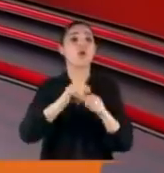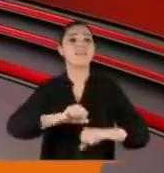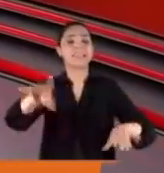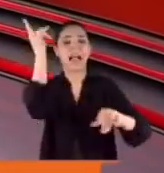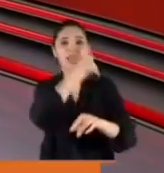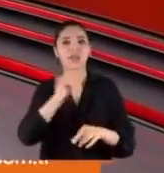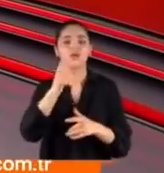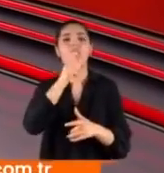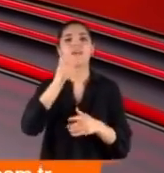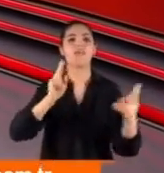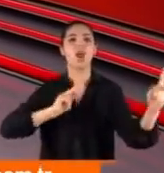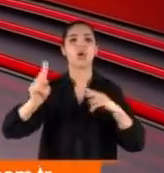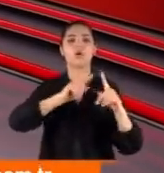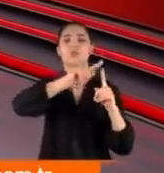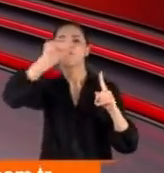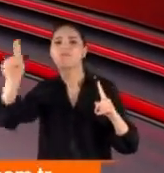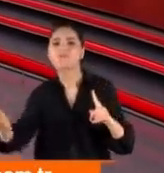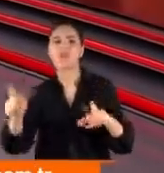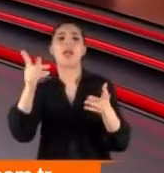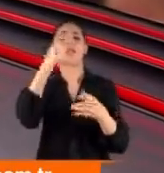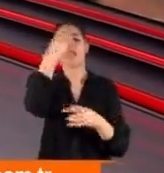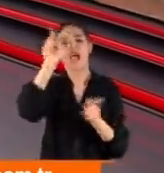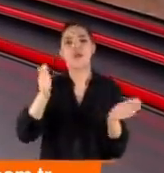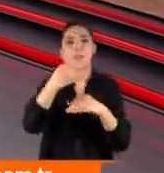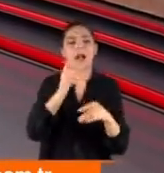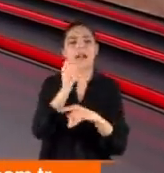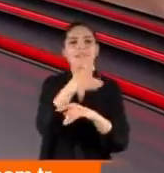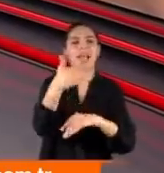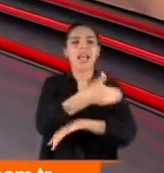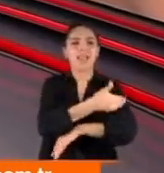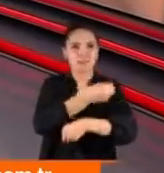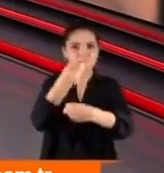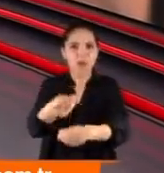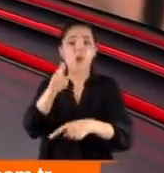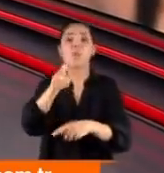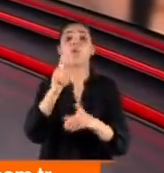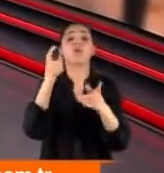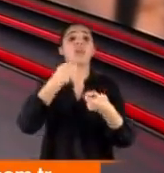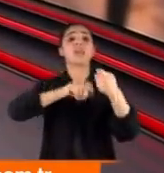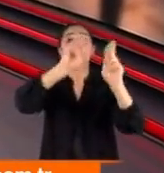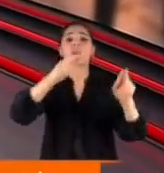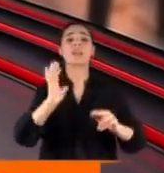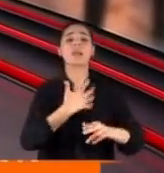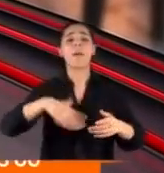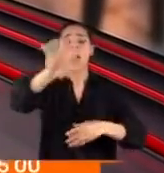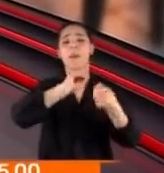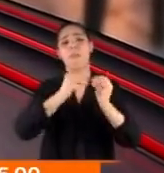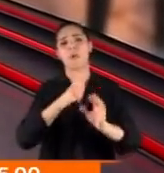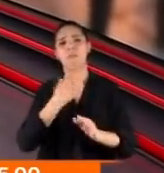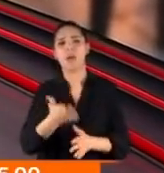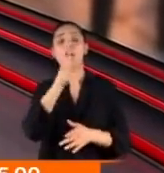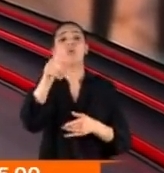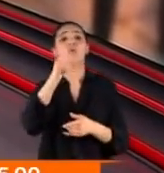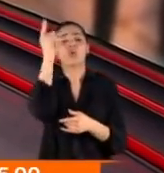koronavirüs salgını yüzünden kafe ve restoranlar bir süredir sadece paket servis hizmeti veriyor. Tabii bu durum işletmeler adına çok sıkıntılı çünkü